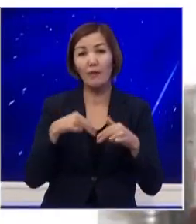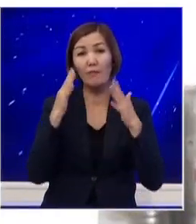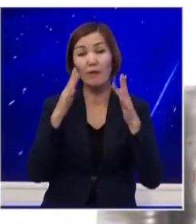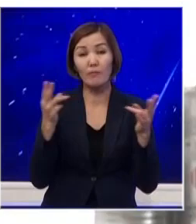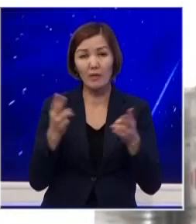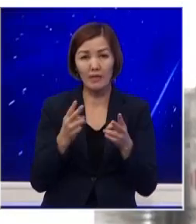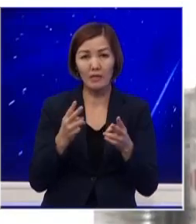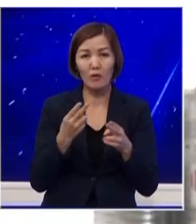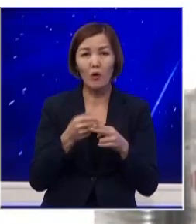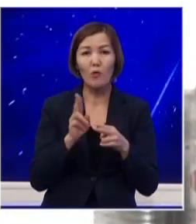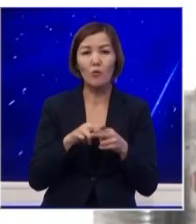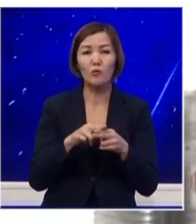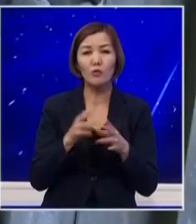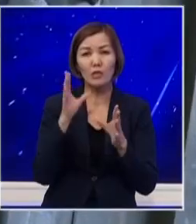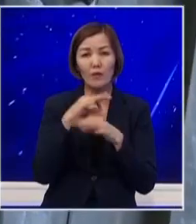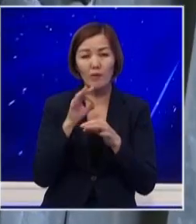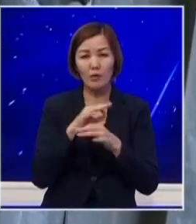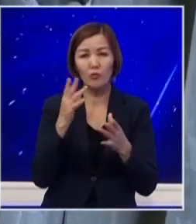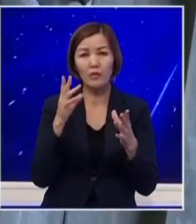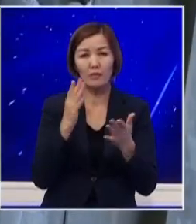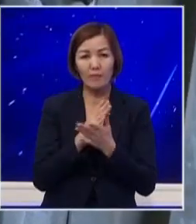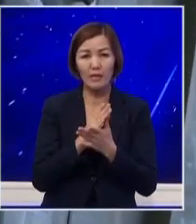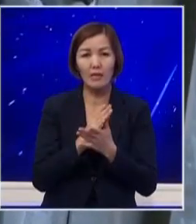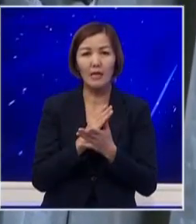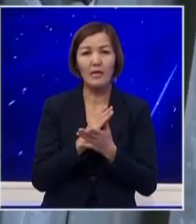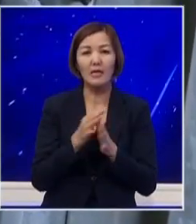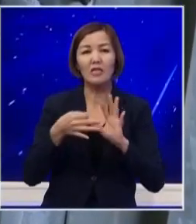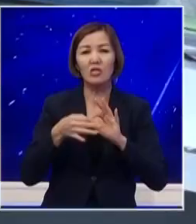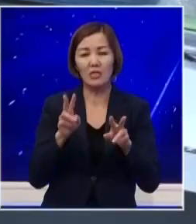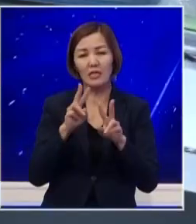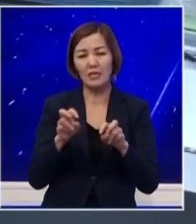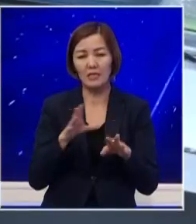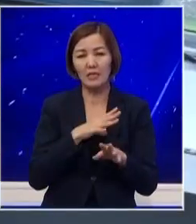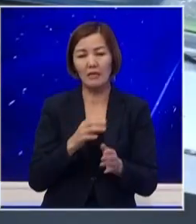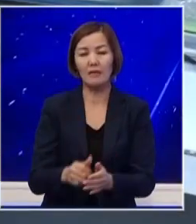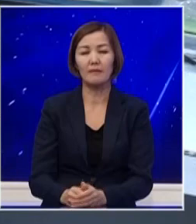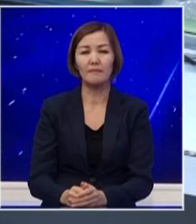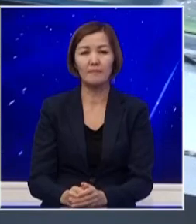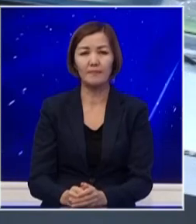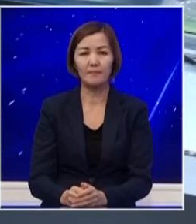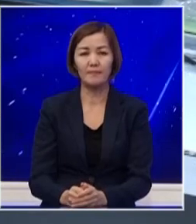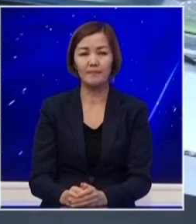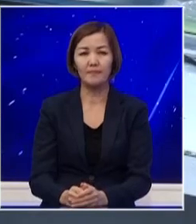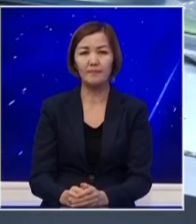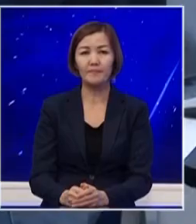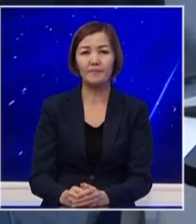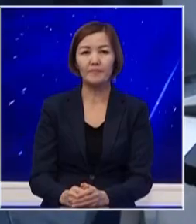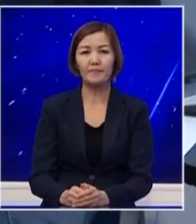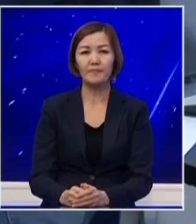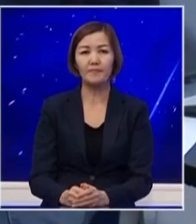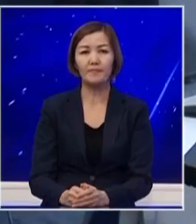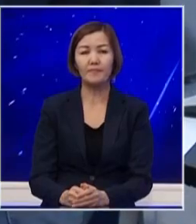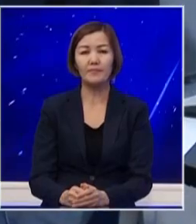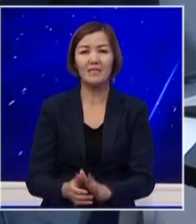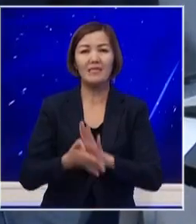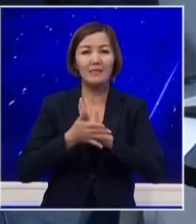мән беретінін айтады. Ол үшін арнайы лабораториясы бар. Шикізат сонда жіті тексеріледі.